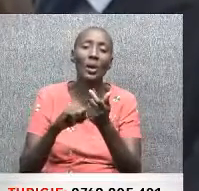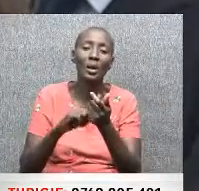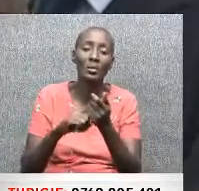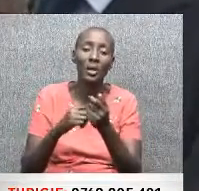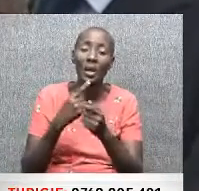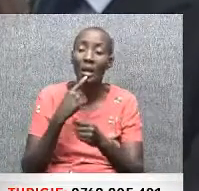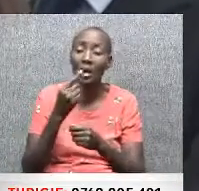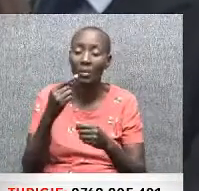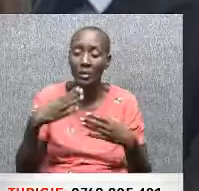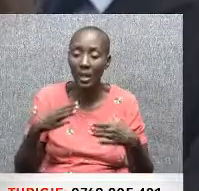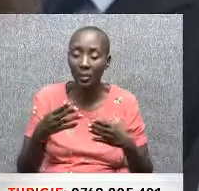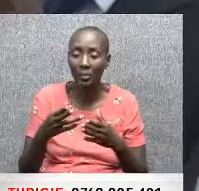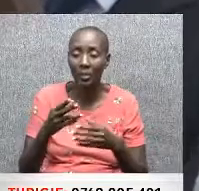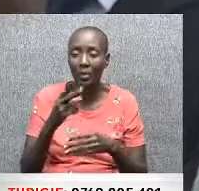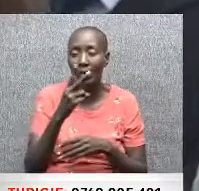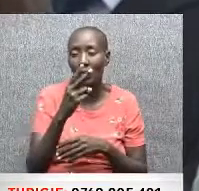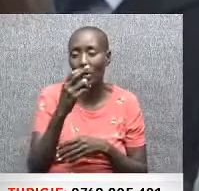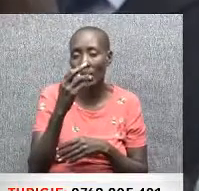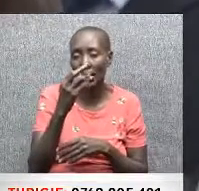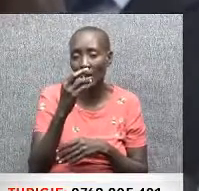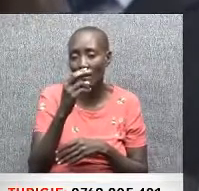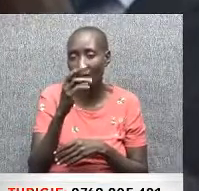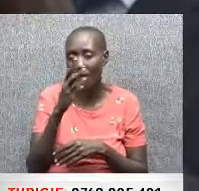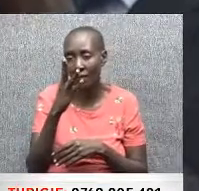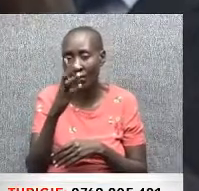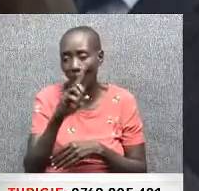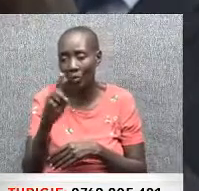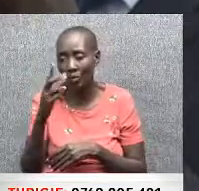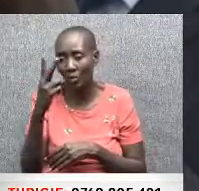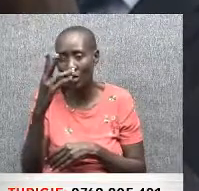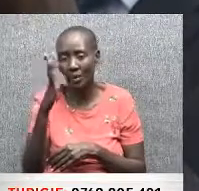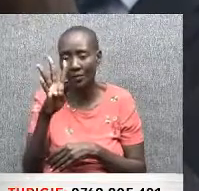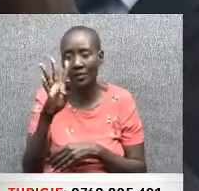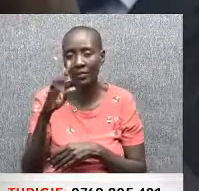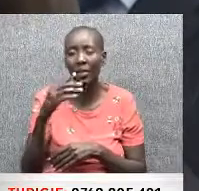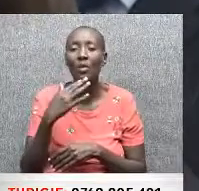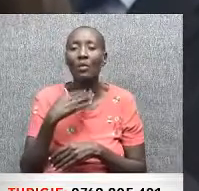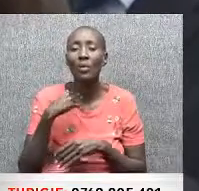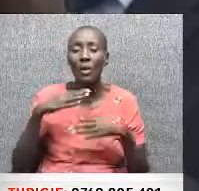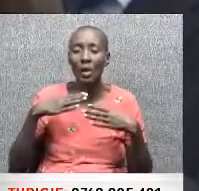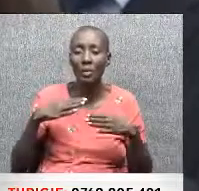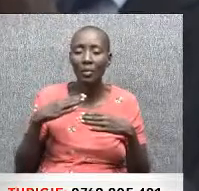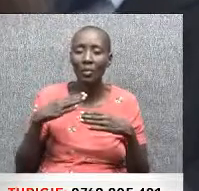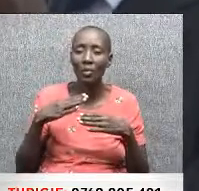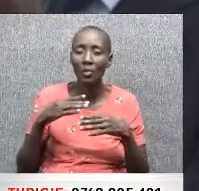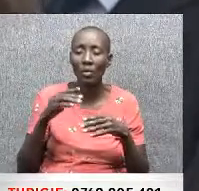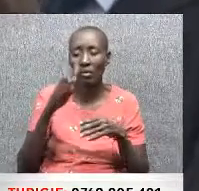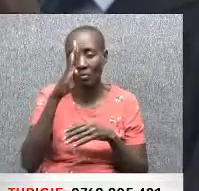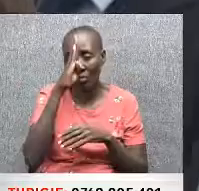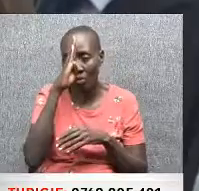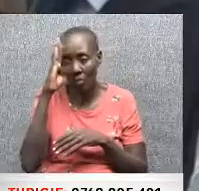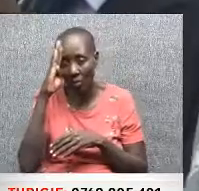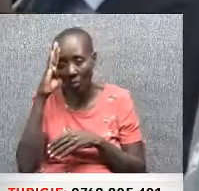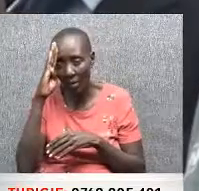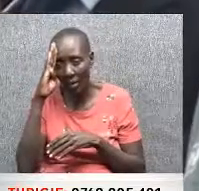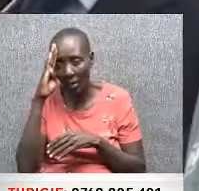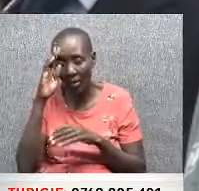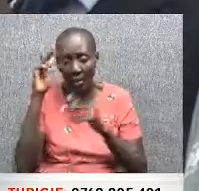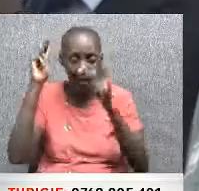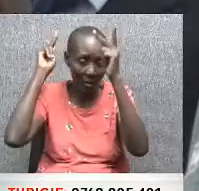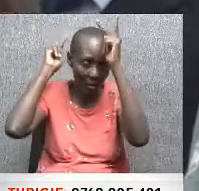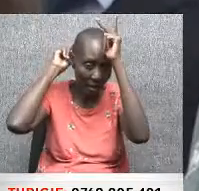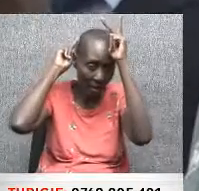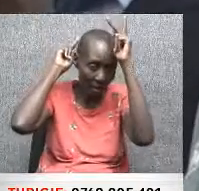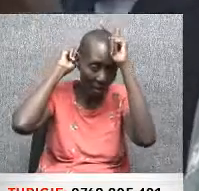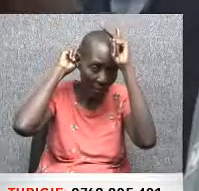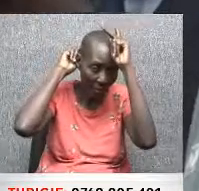hapa tarehe 24 25 tunataka watu wa Trans Nzoia, watu wa Bungoma, watu wa Kakamega,